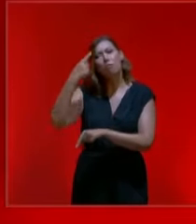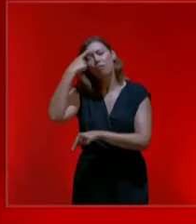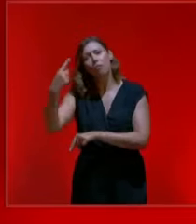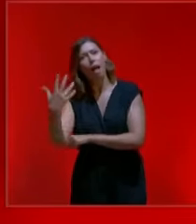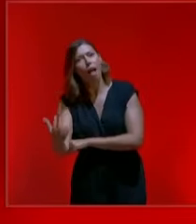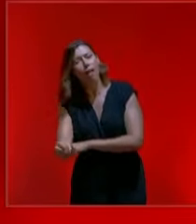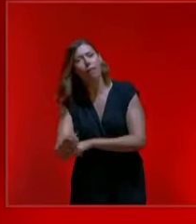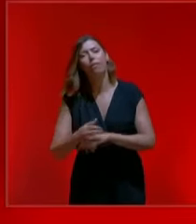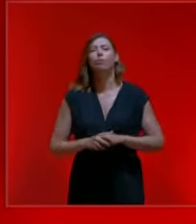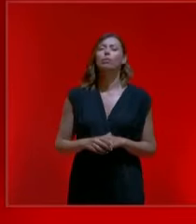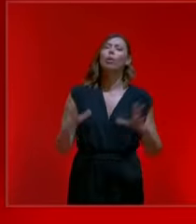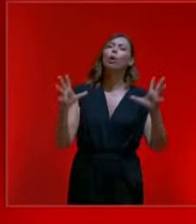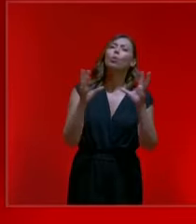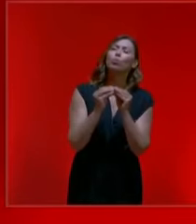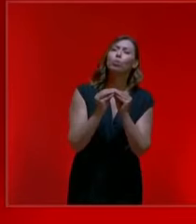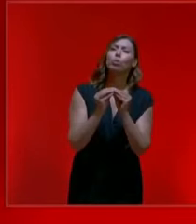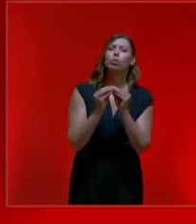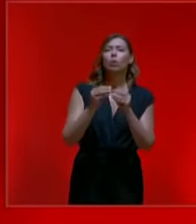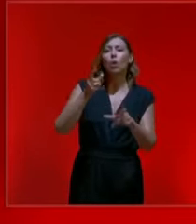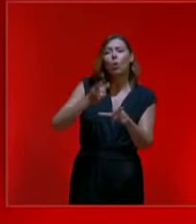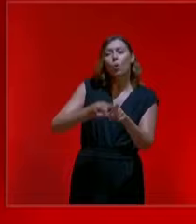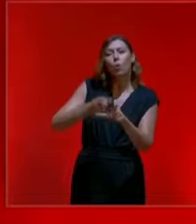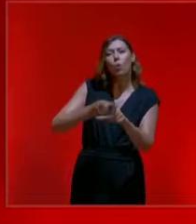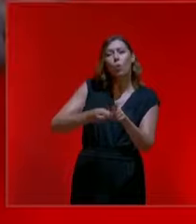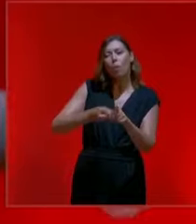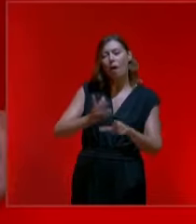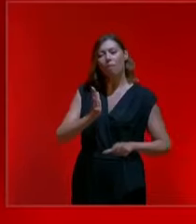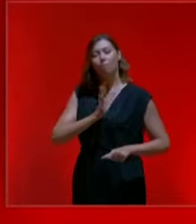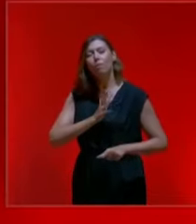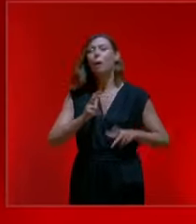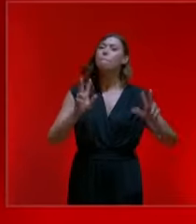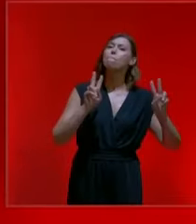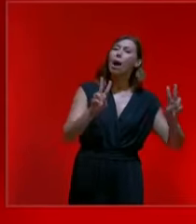του ανανεωτικού εγχειρήματος του ΚΚΕ, από τη λαϊκότητα του ΠΑΣΟΚ,